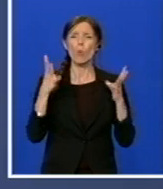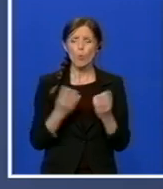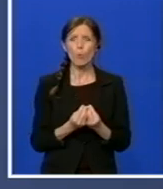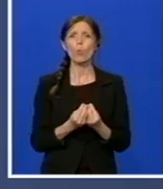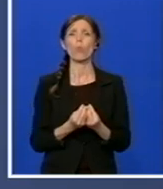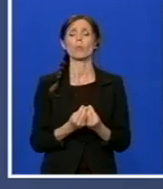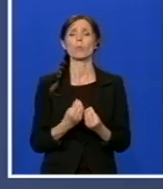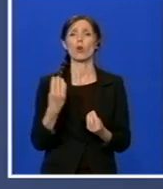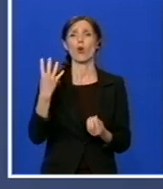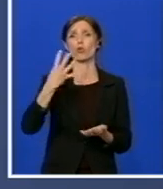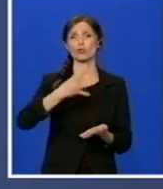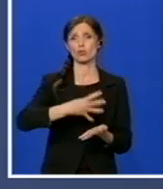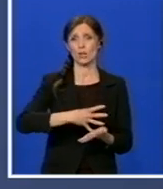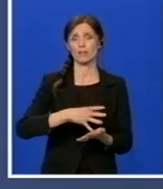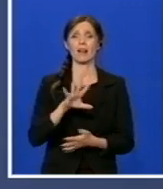ukupno